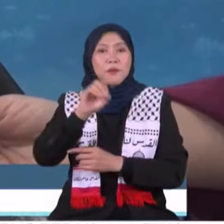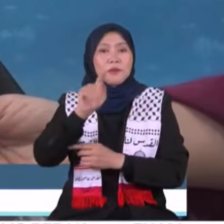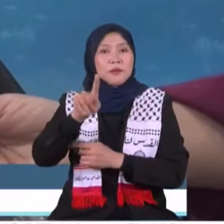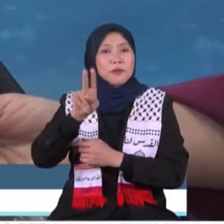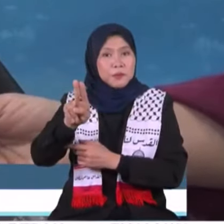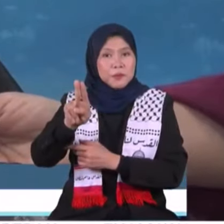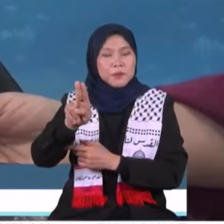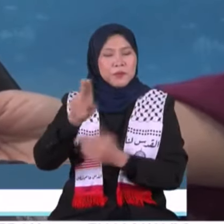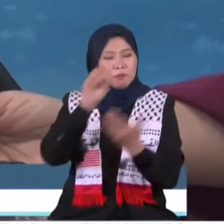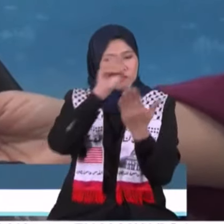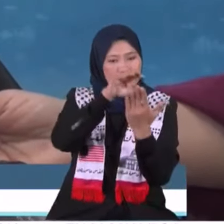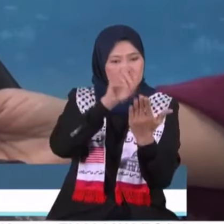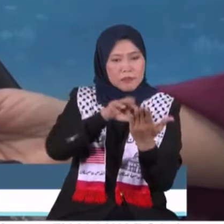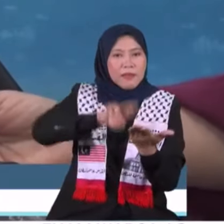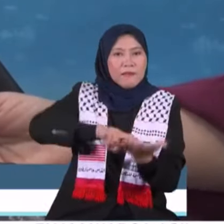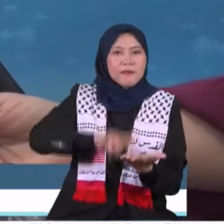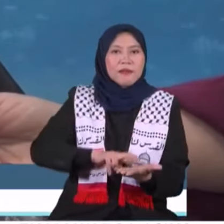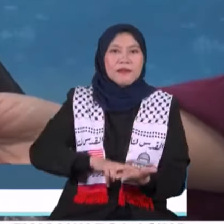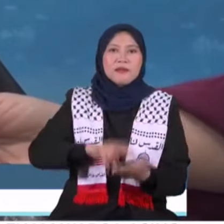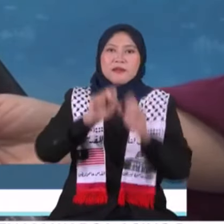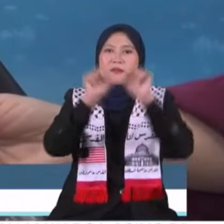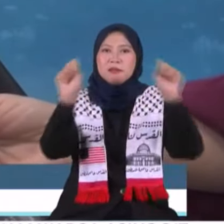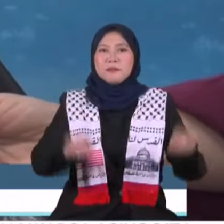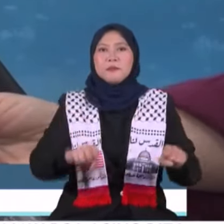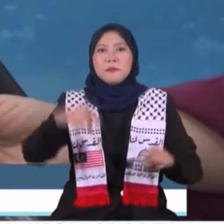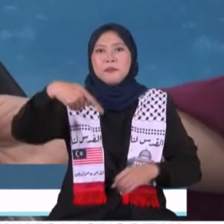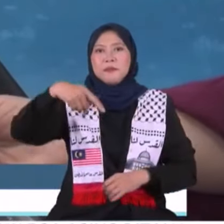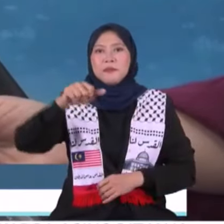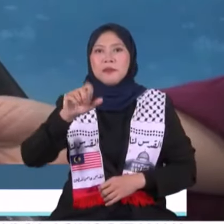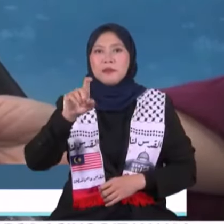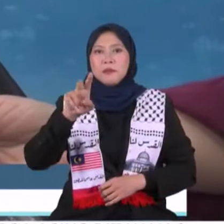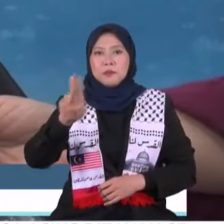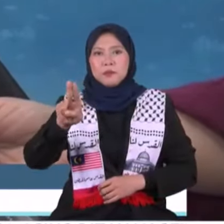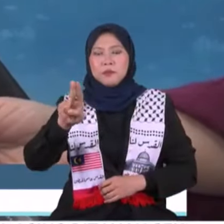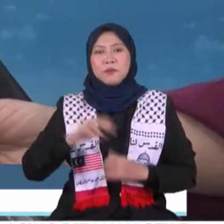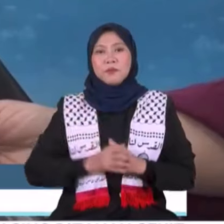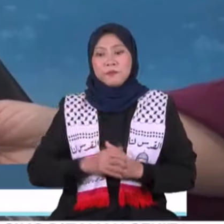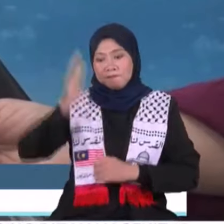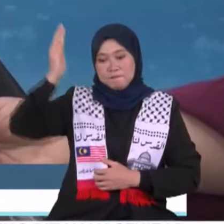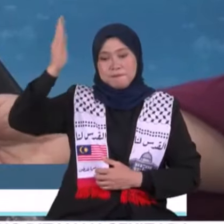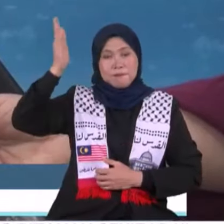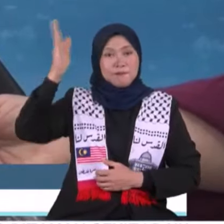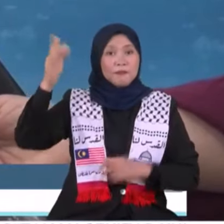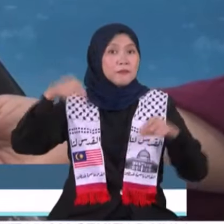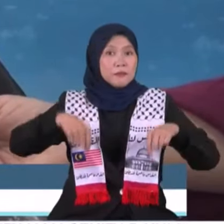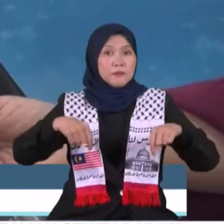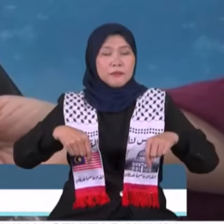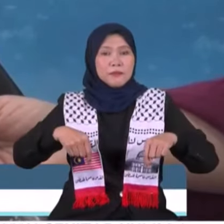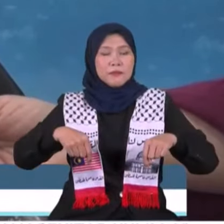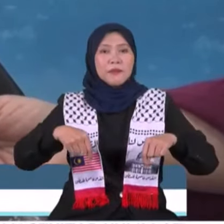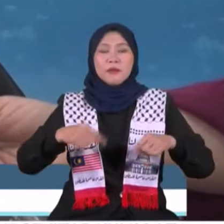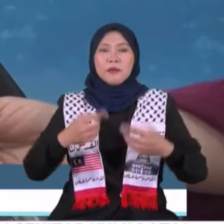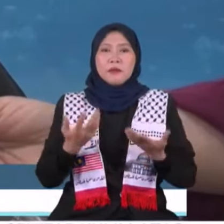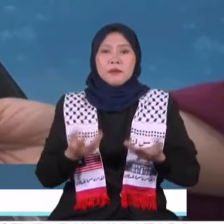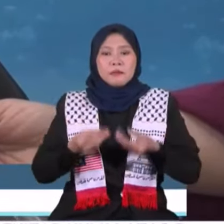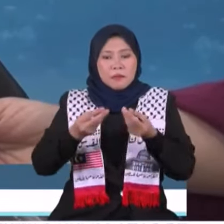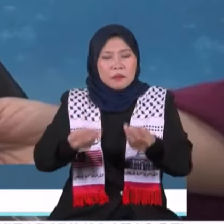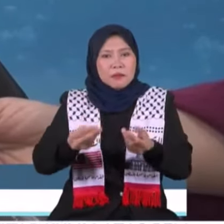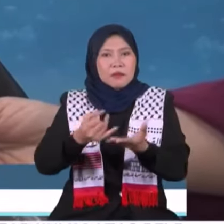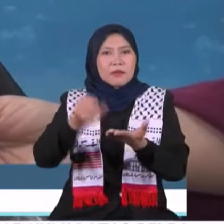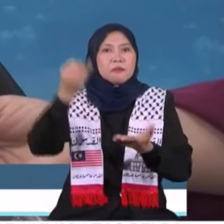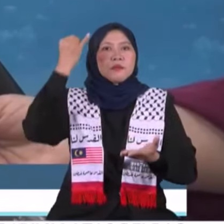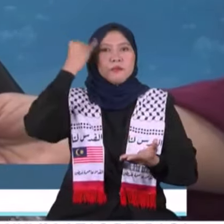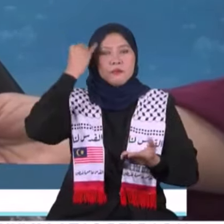mengisi sistem padu dan pada taklimat hari ini juga kita membekalkan mereka dengan apa ni ilmu-ilmu